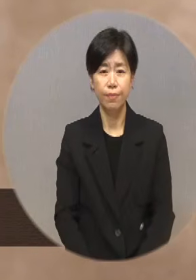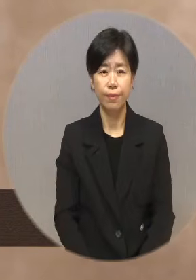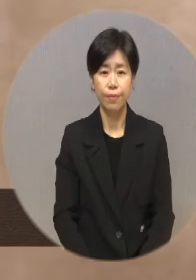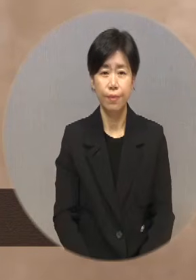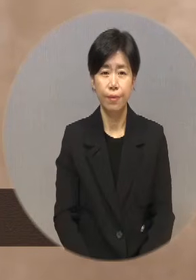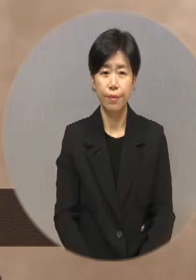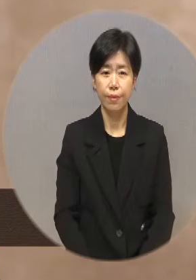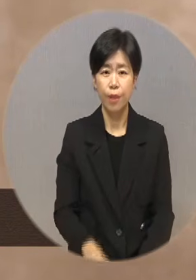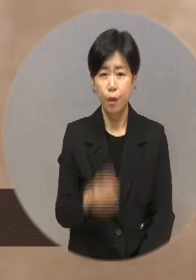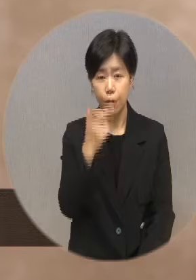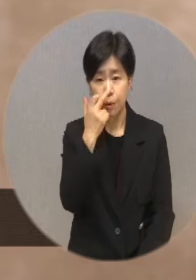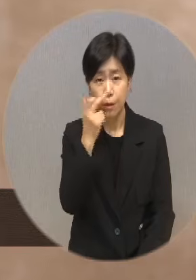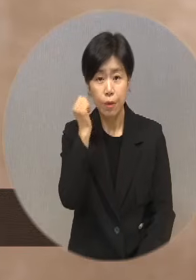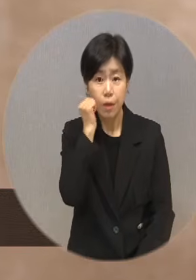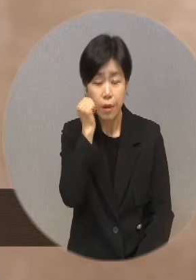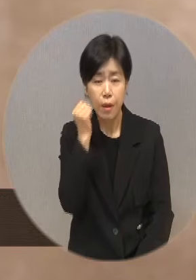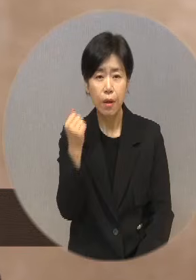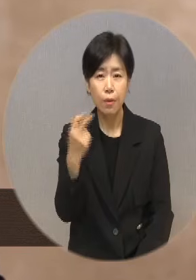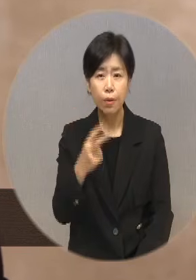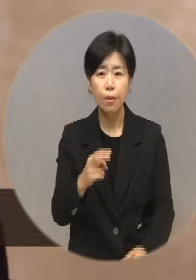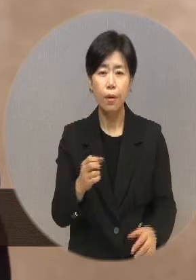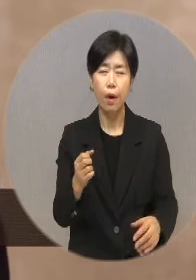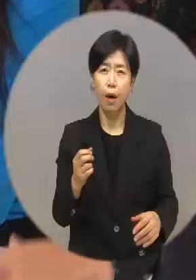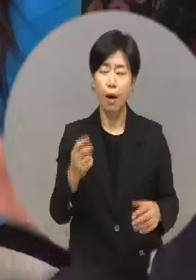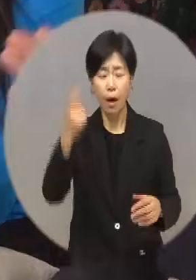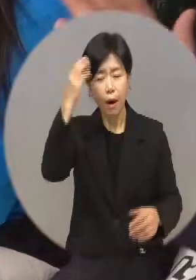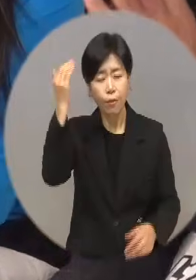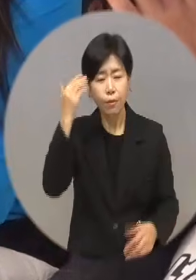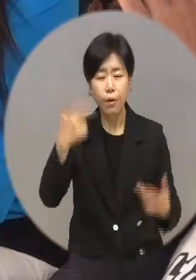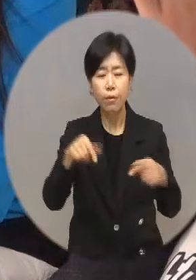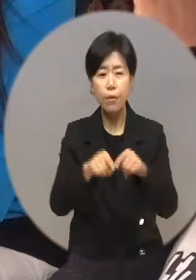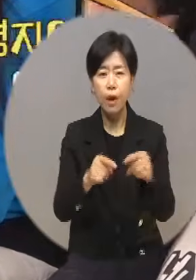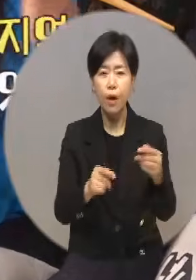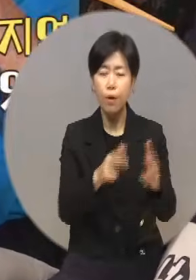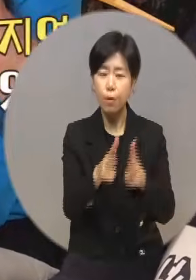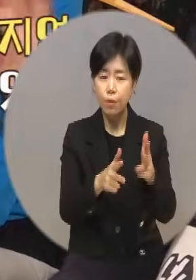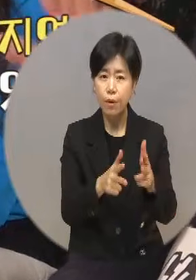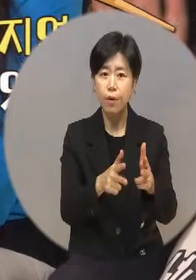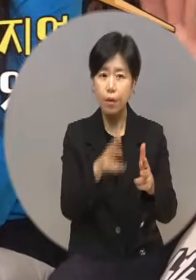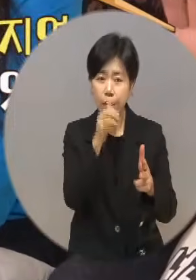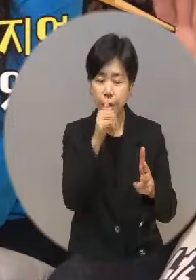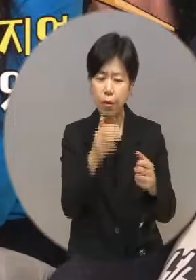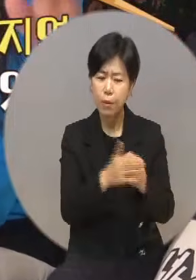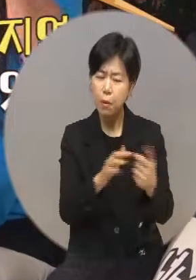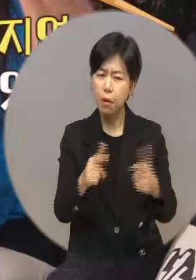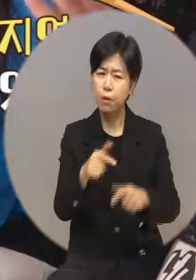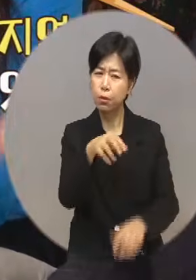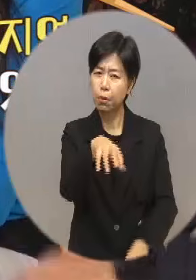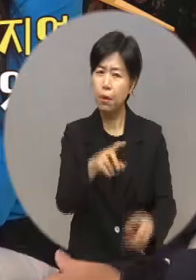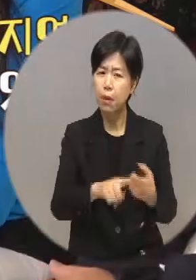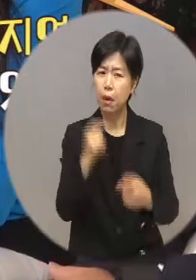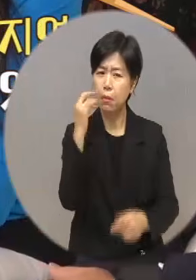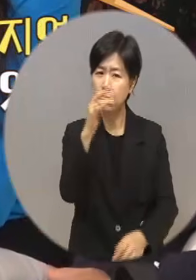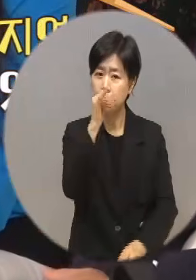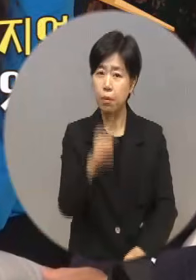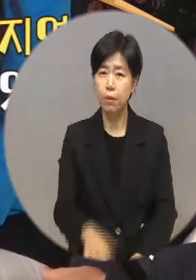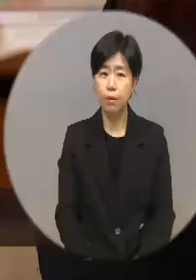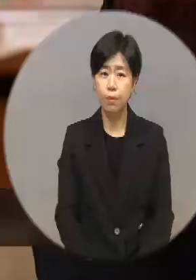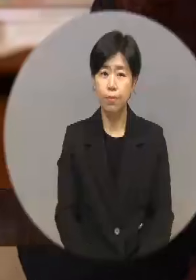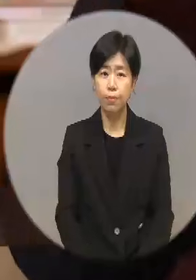뭐 공단이라던가 닫힐 때 굉장히 아쉬움이 많긴 했는데 제가 이제 중국 접경 지역을 북향민 분들이랑 간 적이